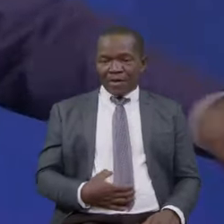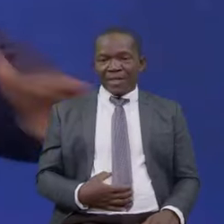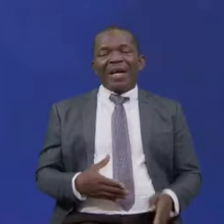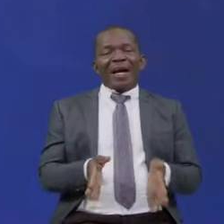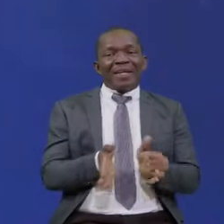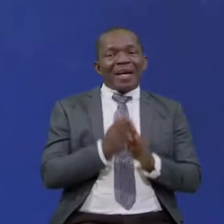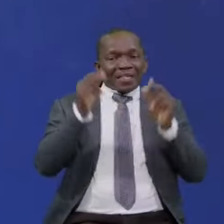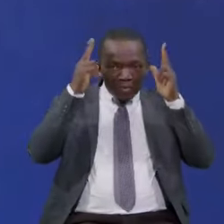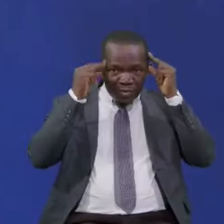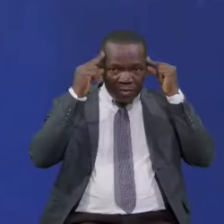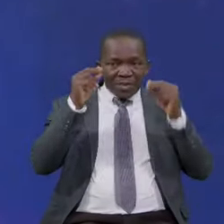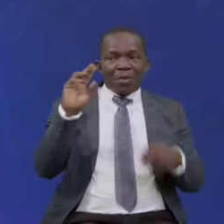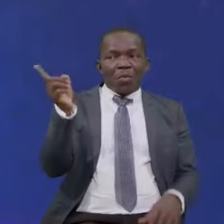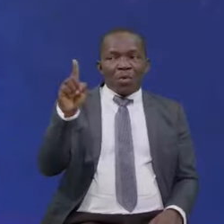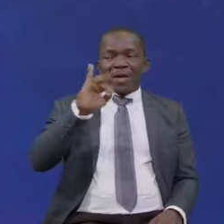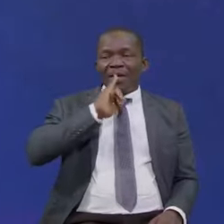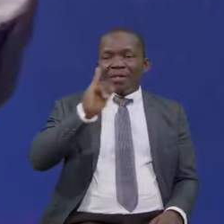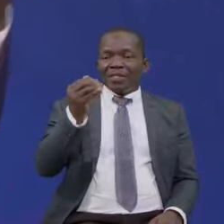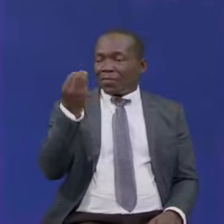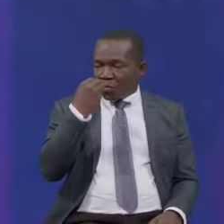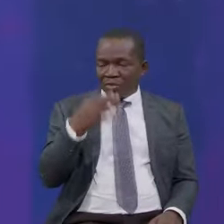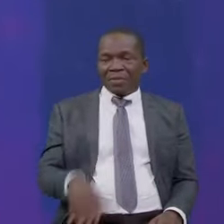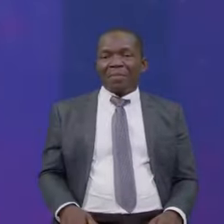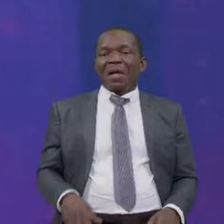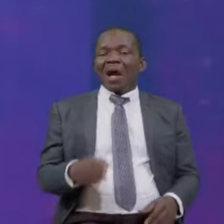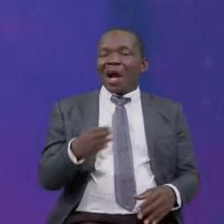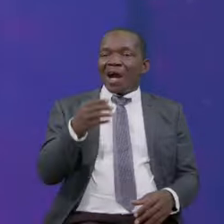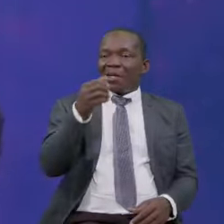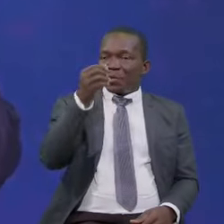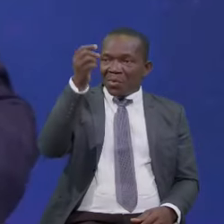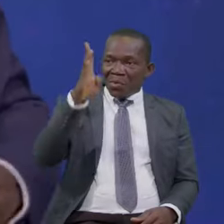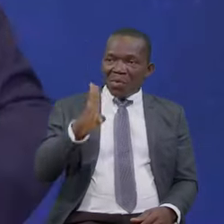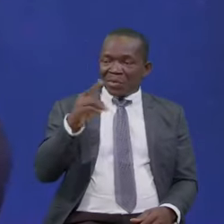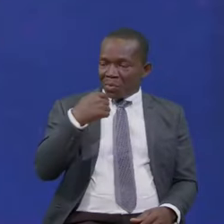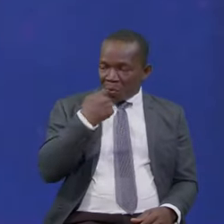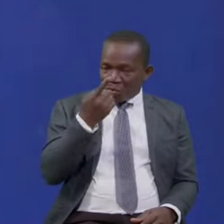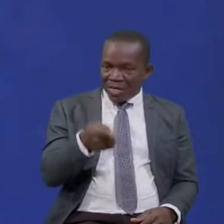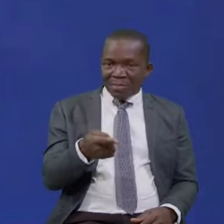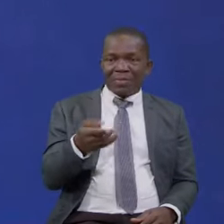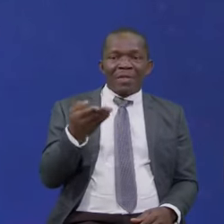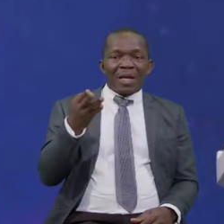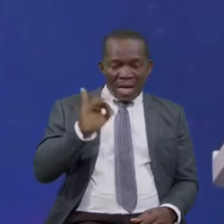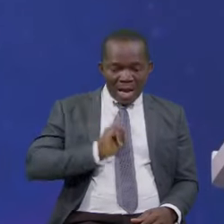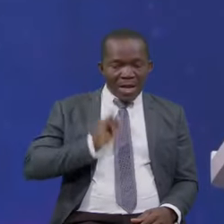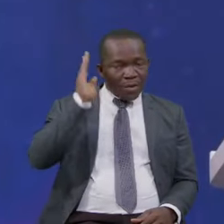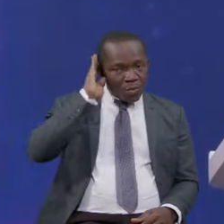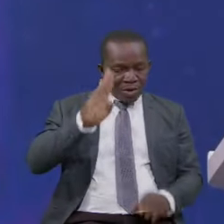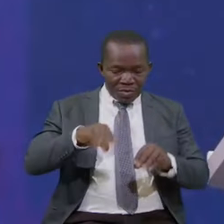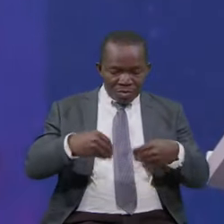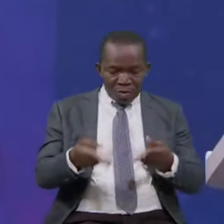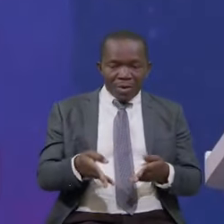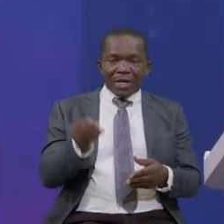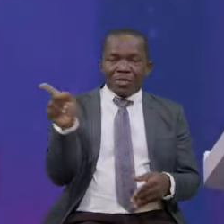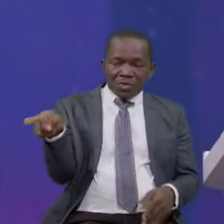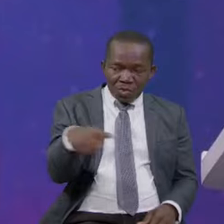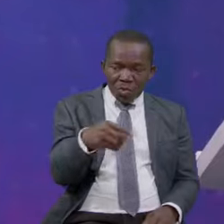il enverra laaman pas la am pas la foi et ils sont les Amal sont venus contre le chapitre 17 et une fois